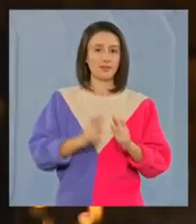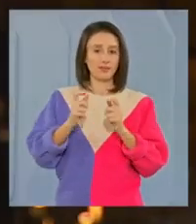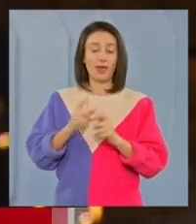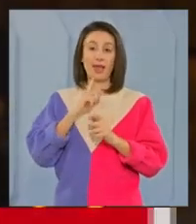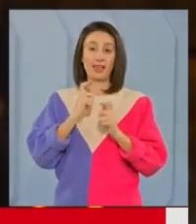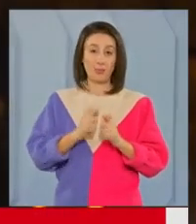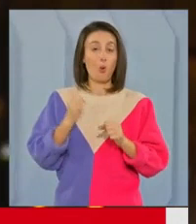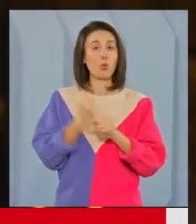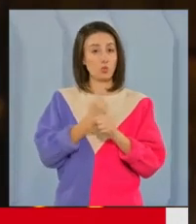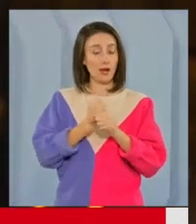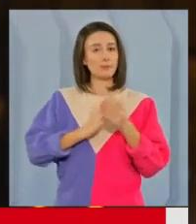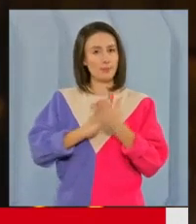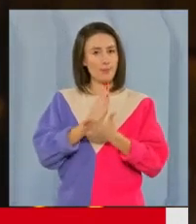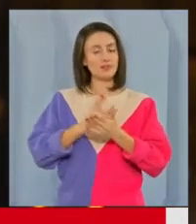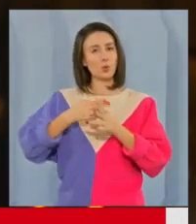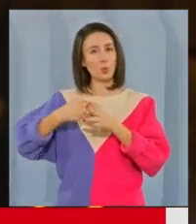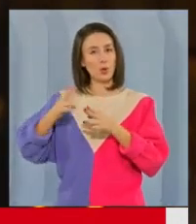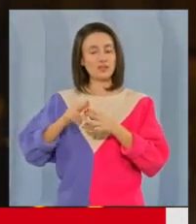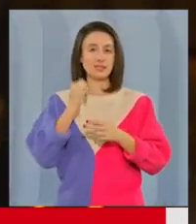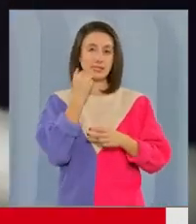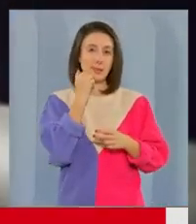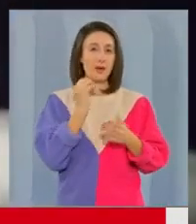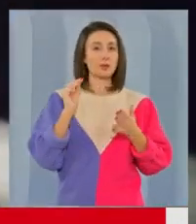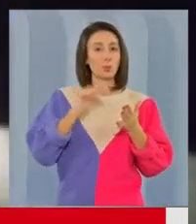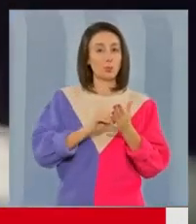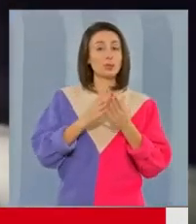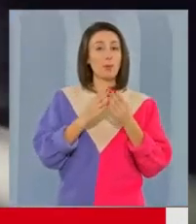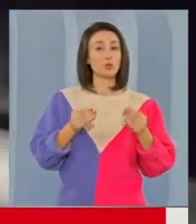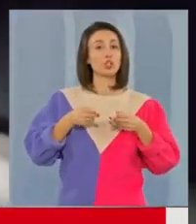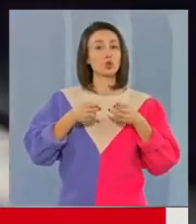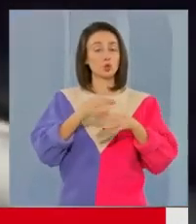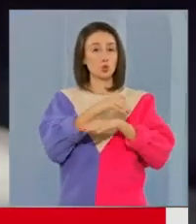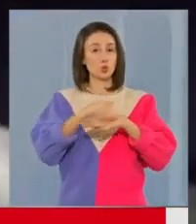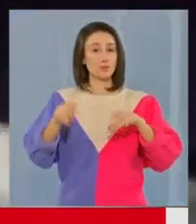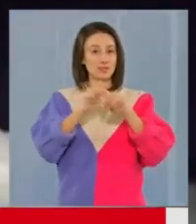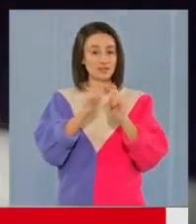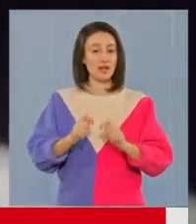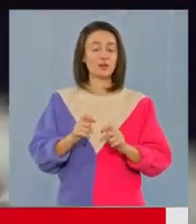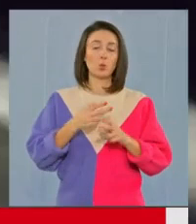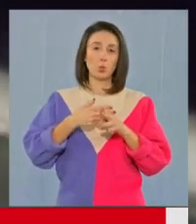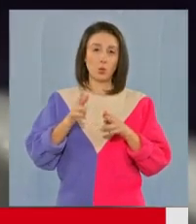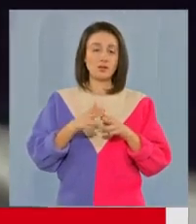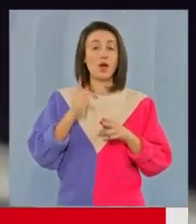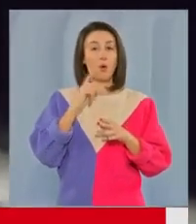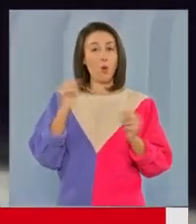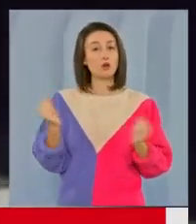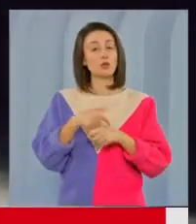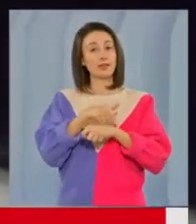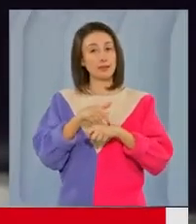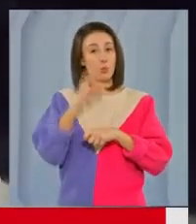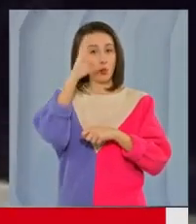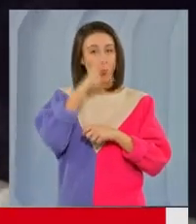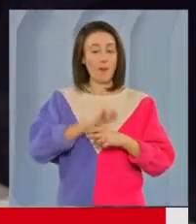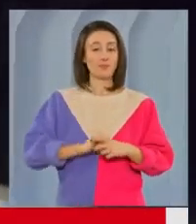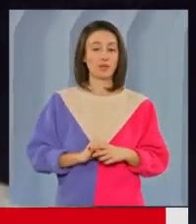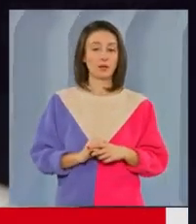foc continuu ca să îndepărteze stratul de zăpadă depus pe mai multe drumuri din țară, utilajele de dezăpezire au acționat pe tot parcursul